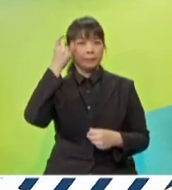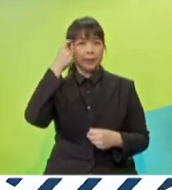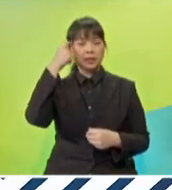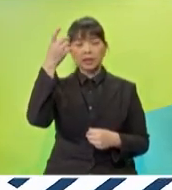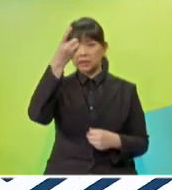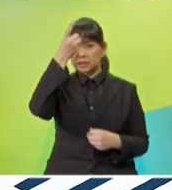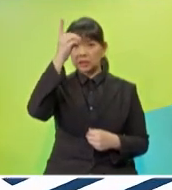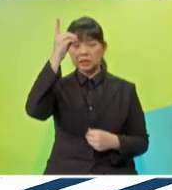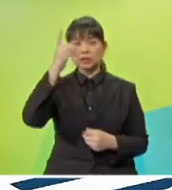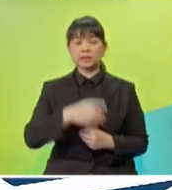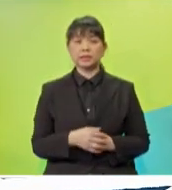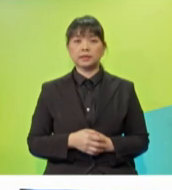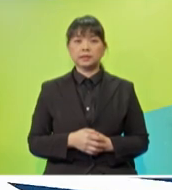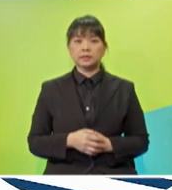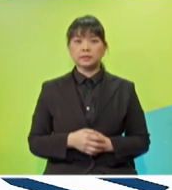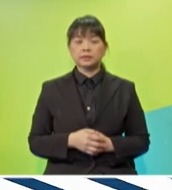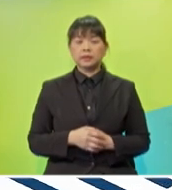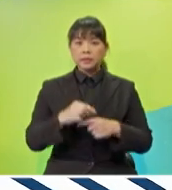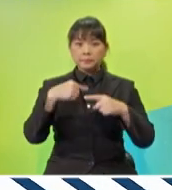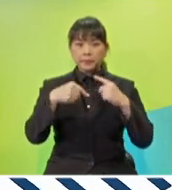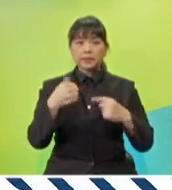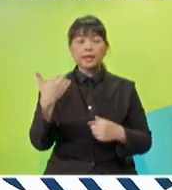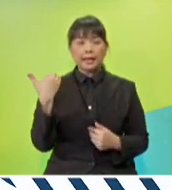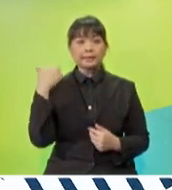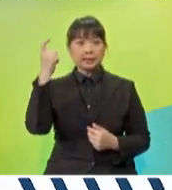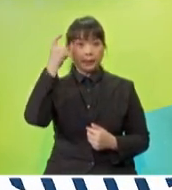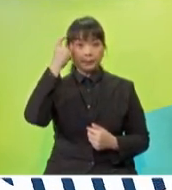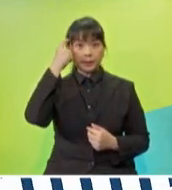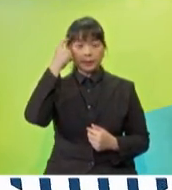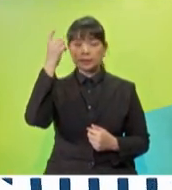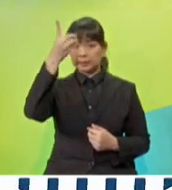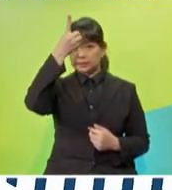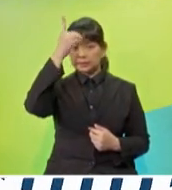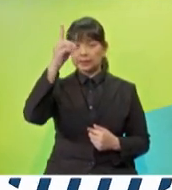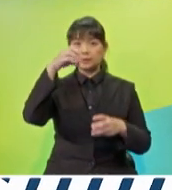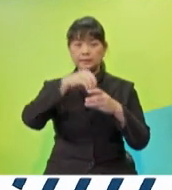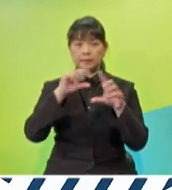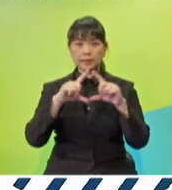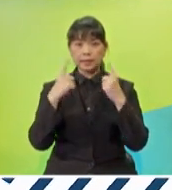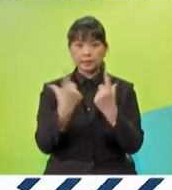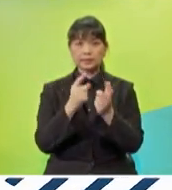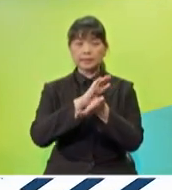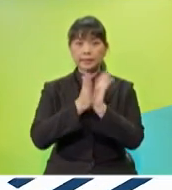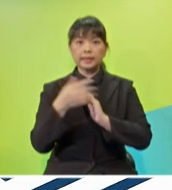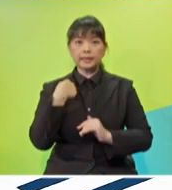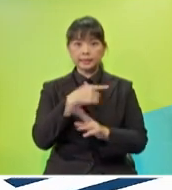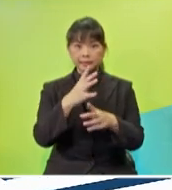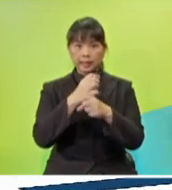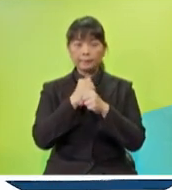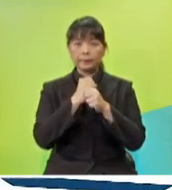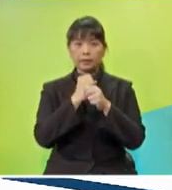apabila kita ada Minda yang cerdas dalam kelas jadi kita dapat tumpukan